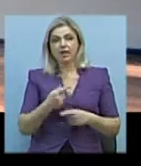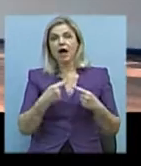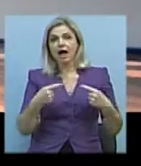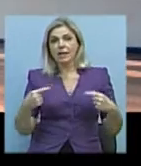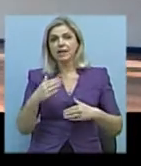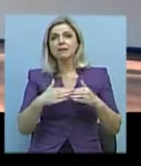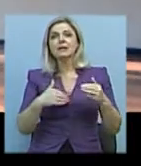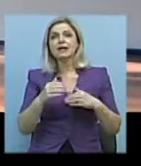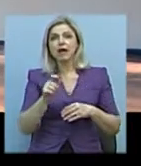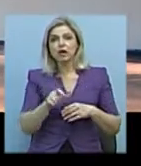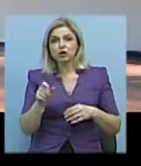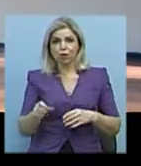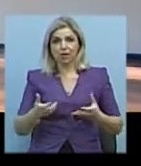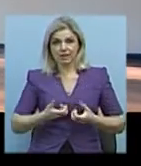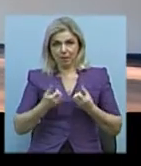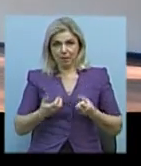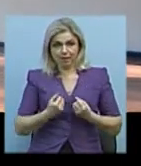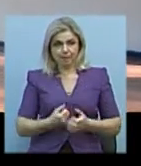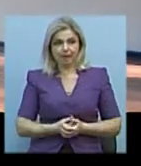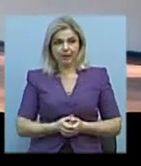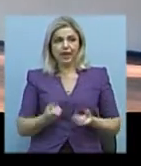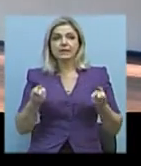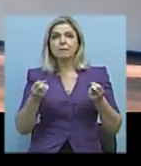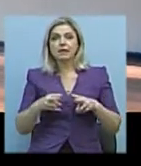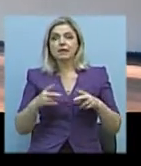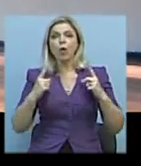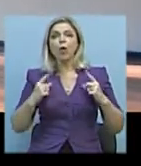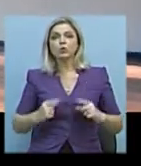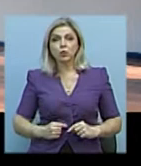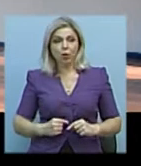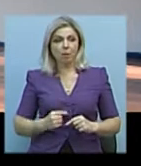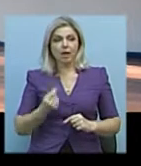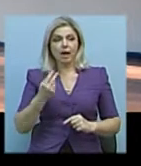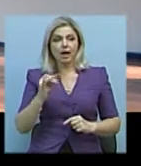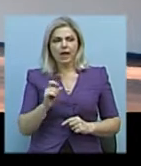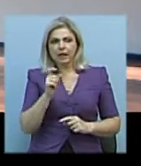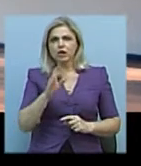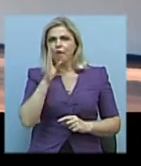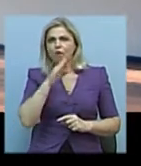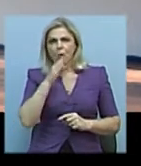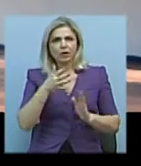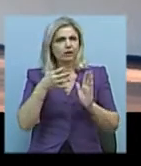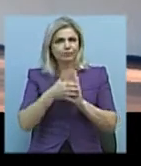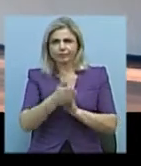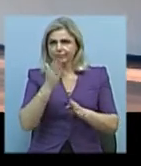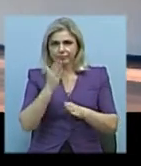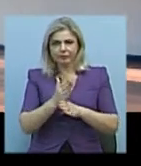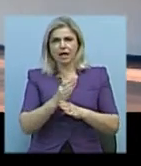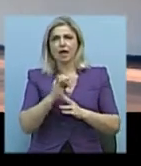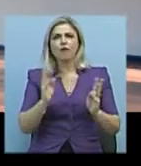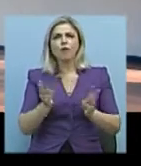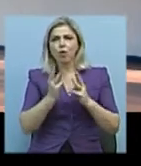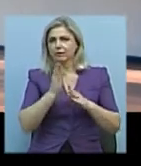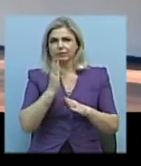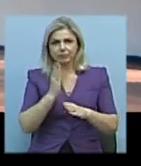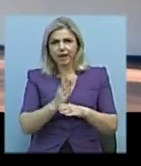Бойовий одяг рятувальника, спеціальний костюм, виконаний із вогнетривкої, негоручої, водовідталкуючої, водонепроникної тканини,